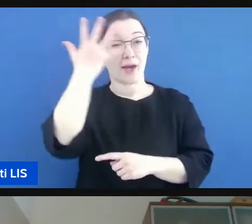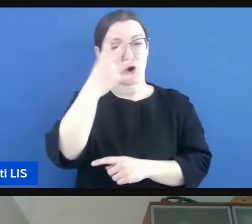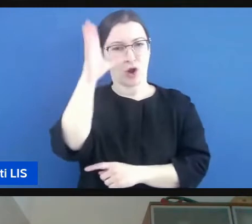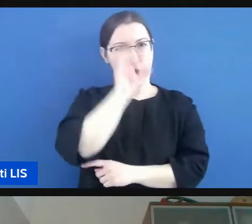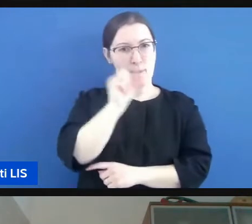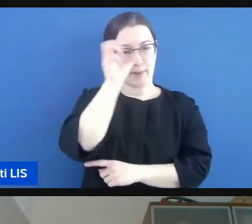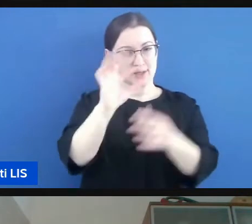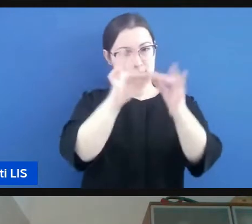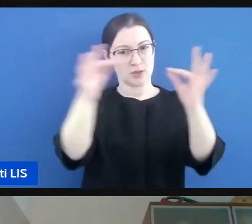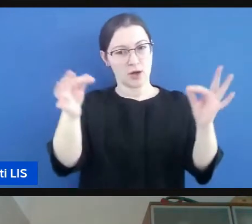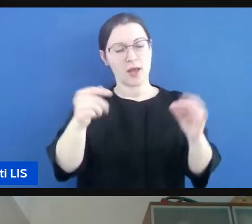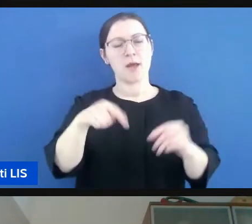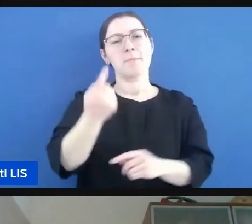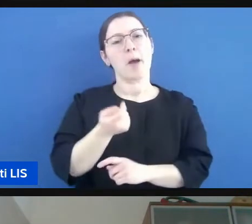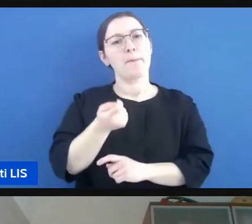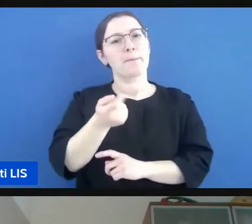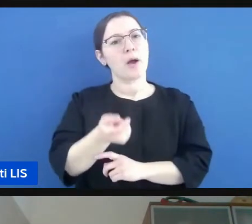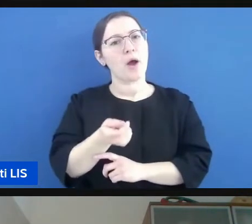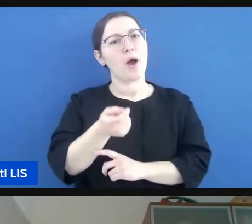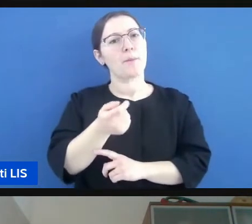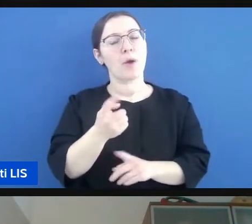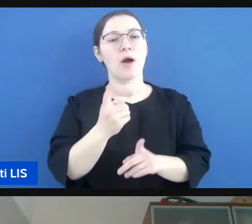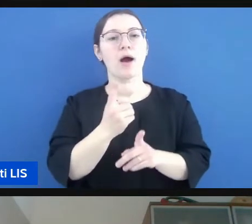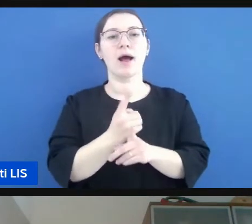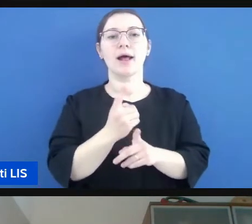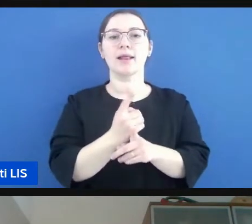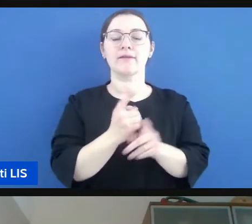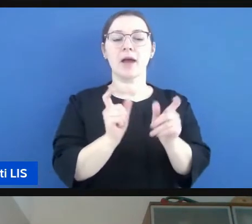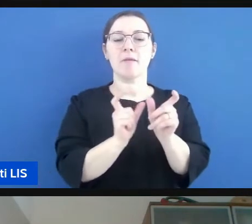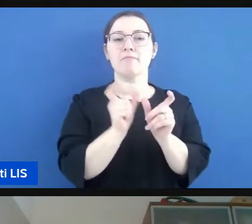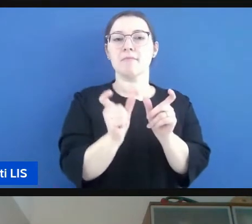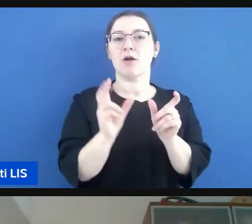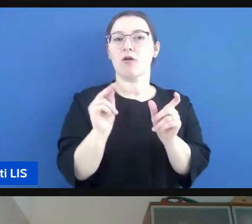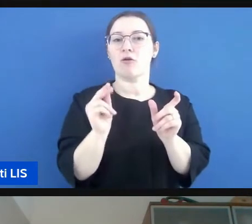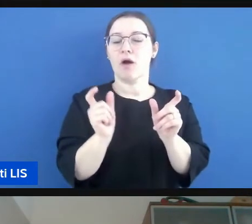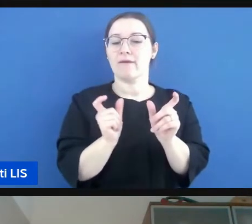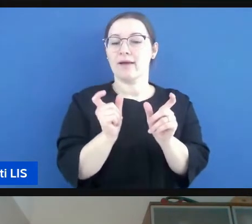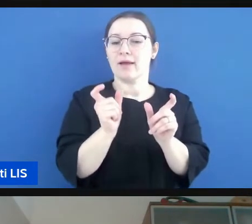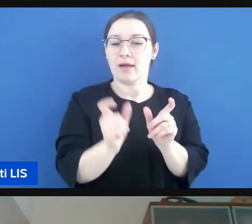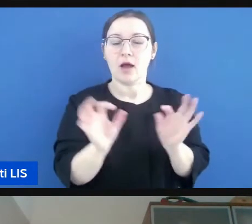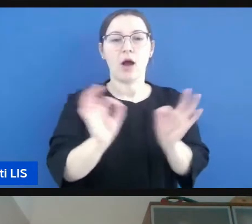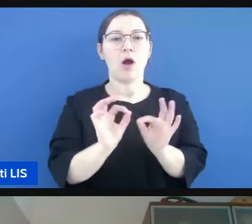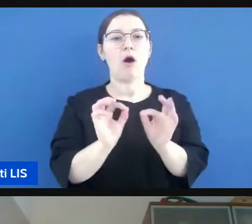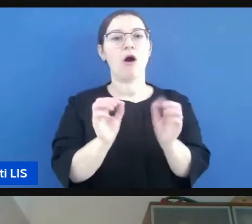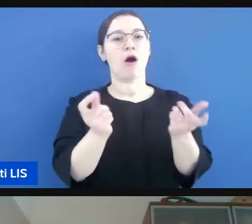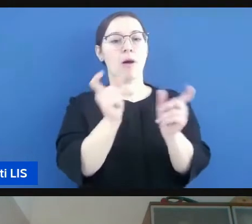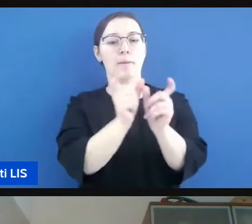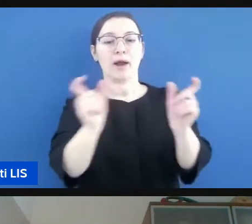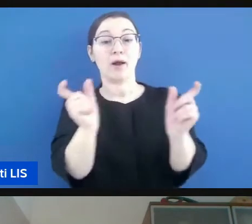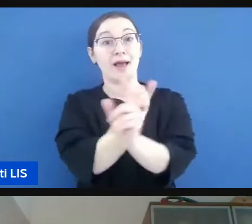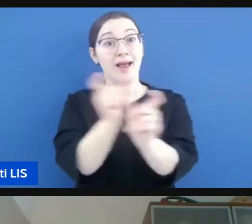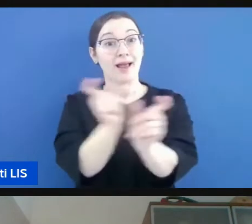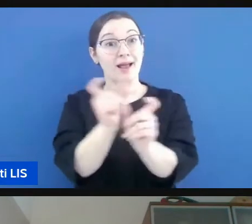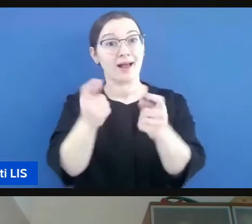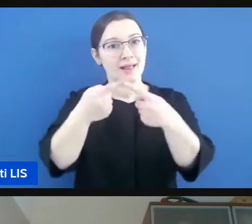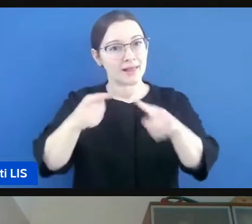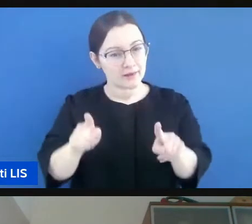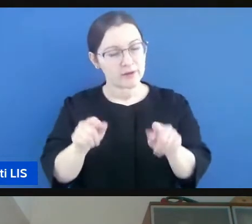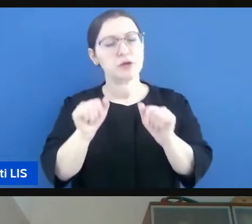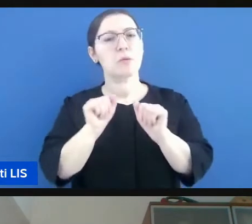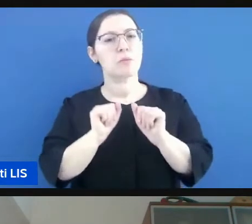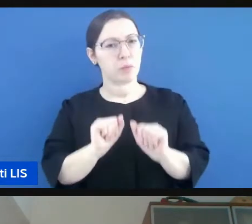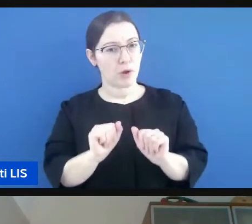poi un po' alla volta bisogna introdurre si possono introdurre anche ordini diversi e meglio